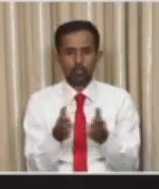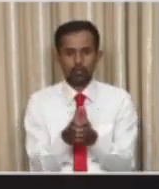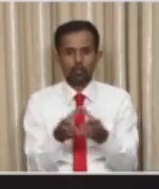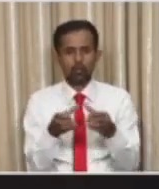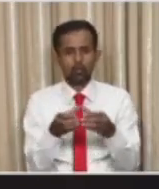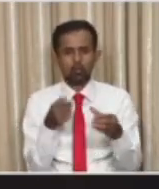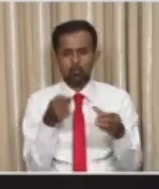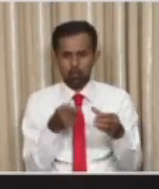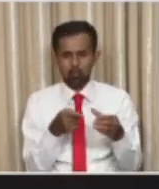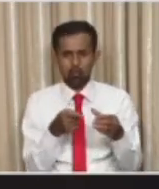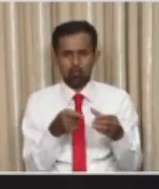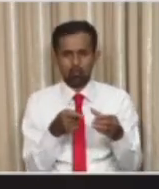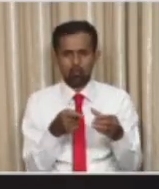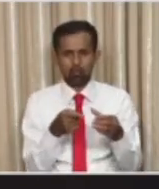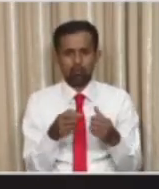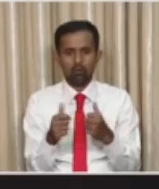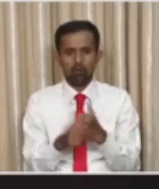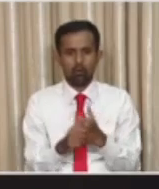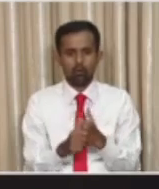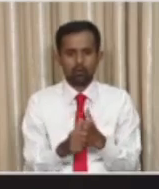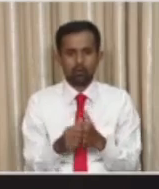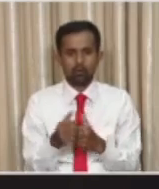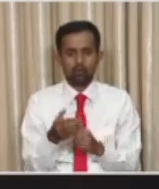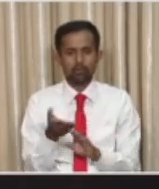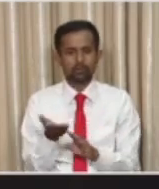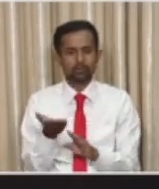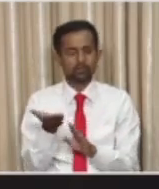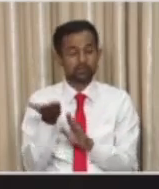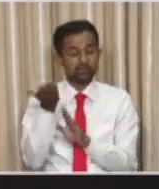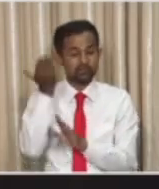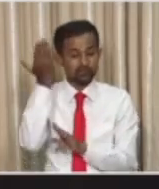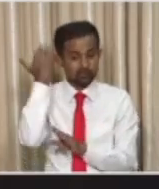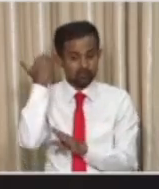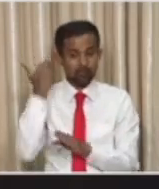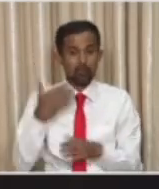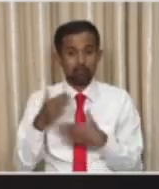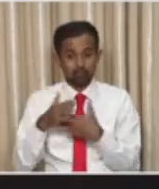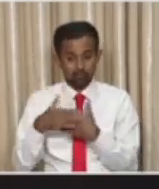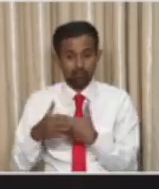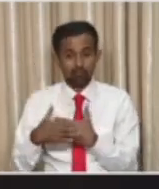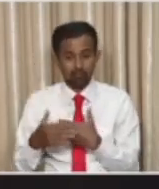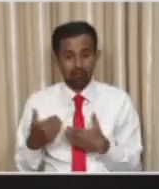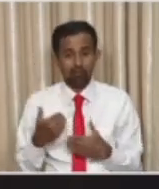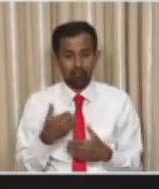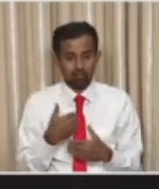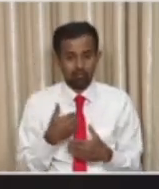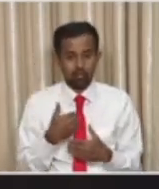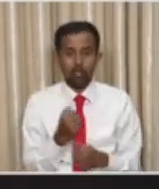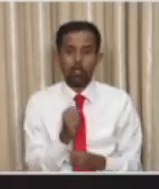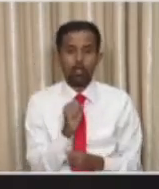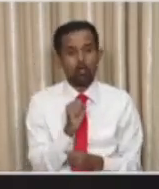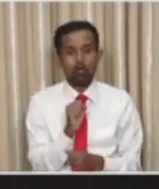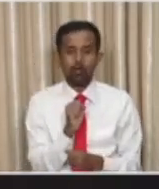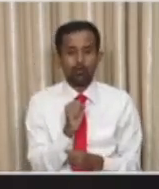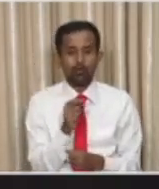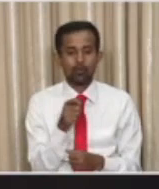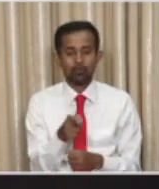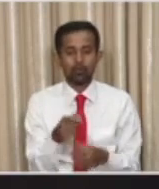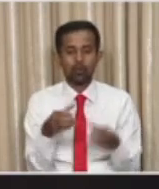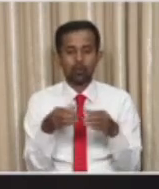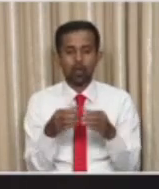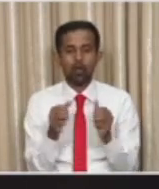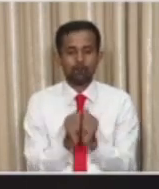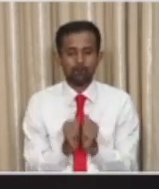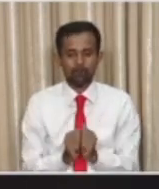ආයතන පිහිටවලා මීට ඉතිහාසයේ අපිට අත්දැකීම් තිබෙනවා කොයි ආකාරයෙන්ද මේ ආයතන කටයුතු